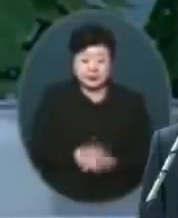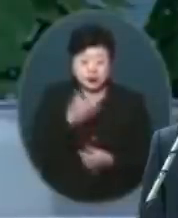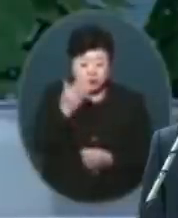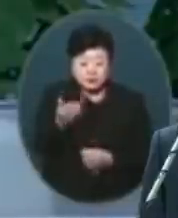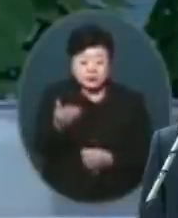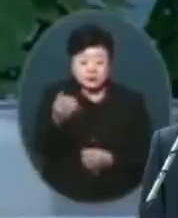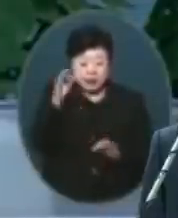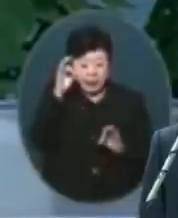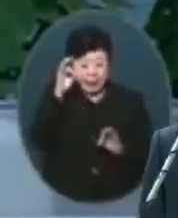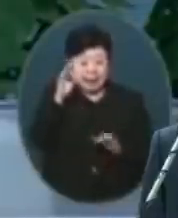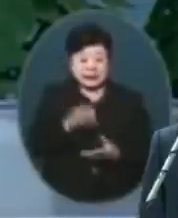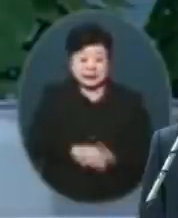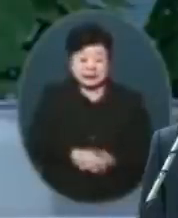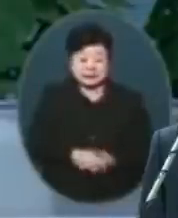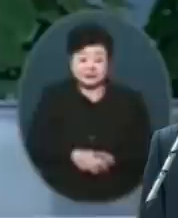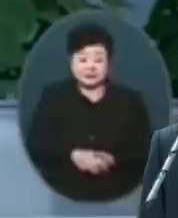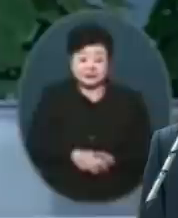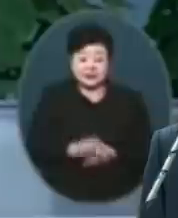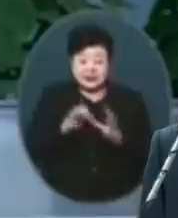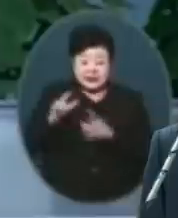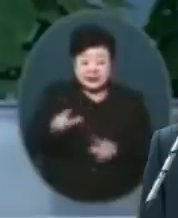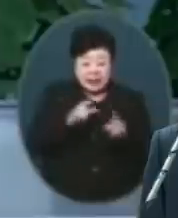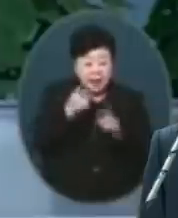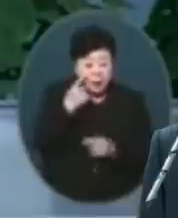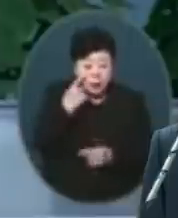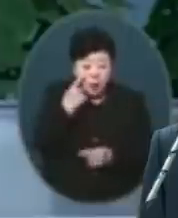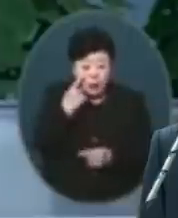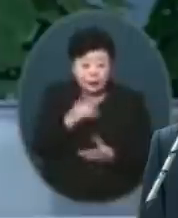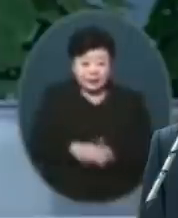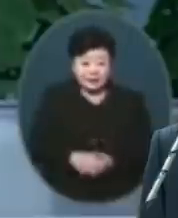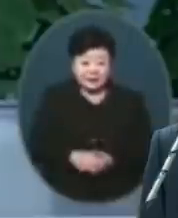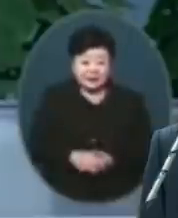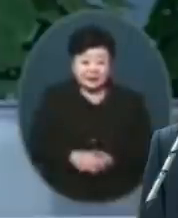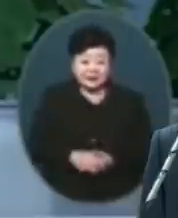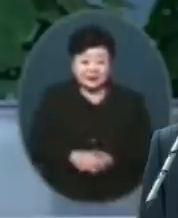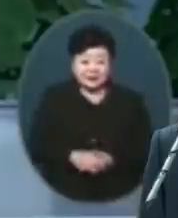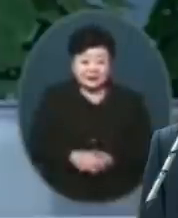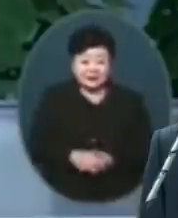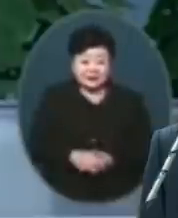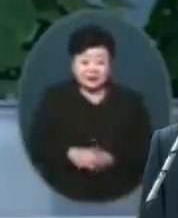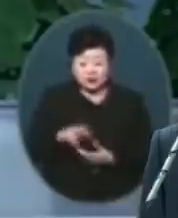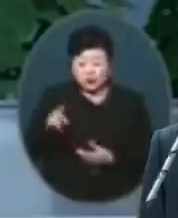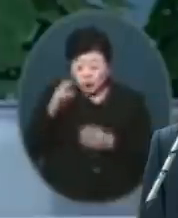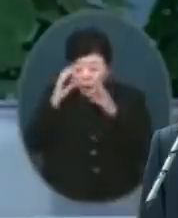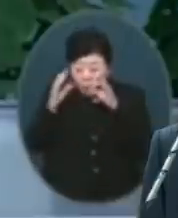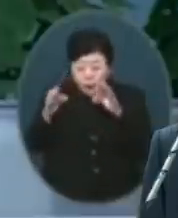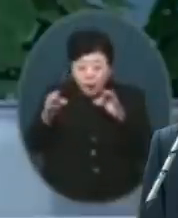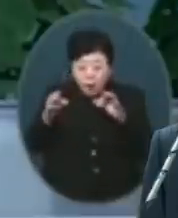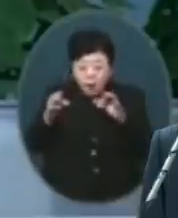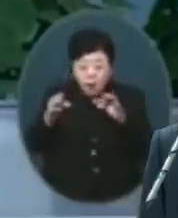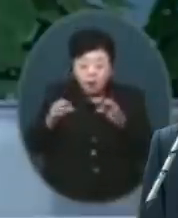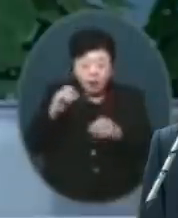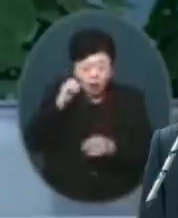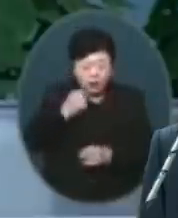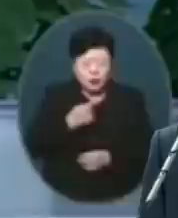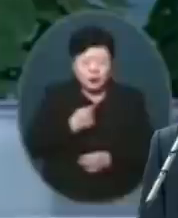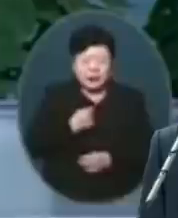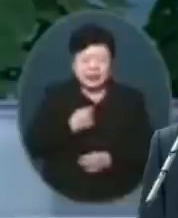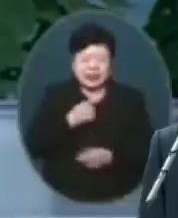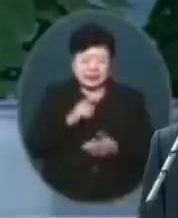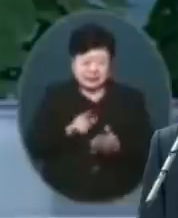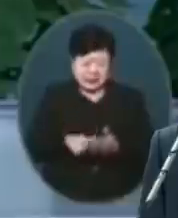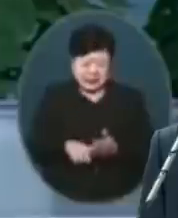여러분이 가만히 세상을 살아오면서 한번 뒤돌아 보십시오. 여러분이 어려운 일을 당했을